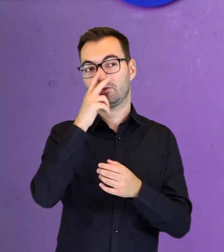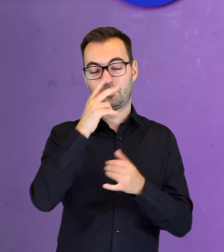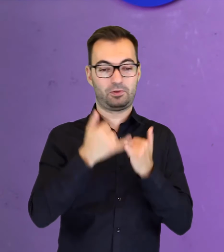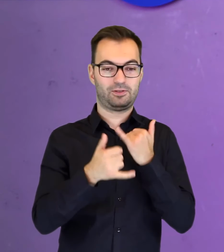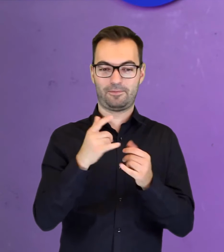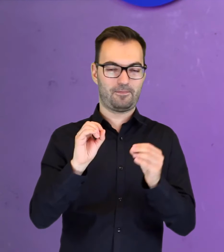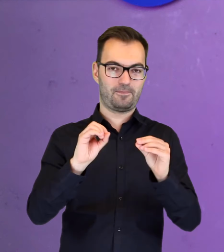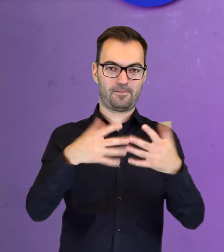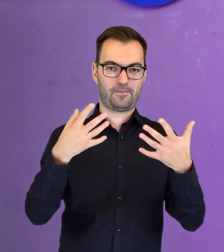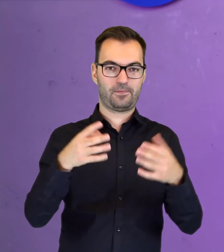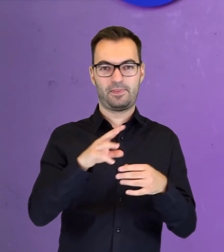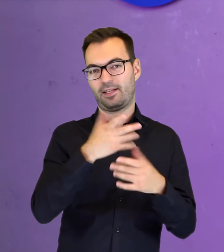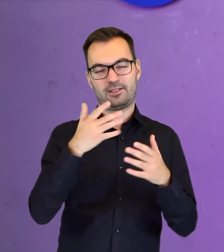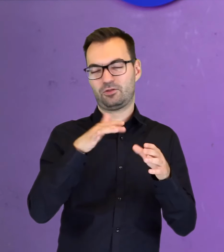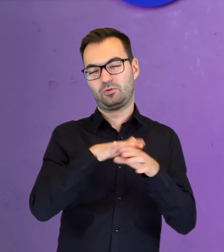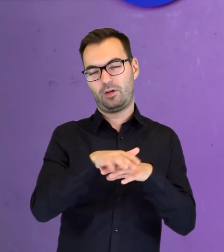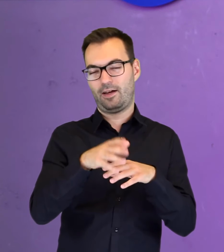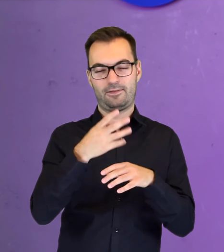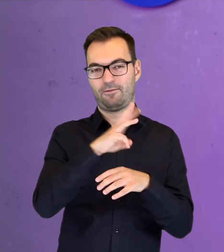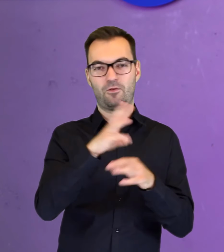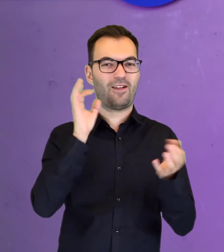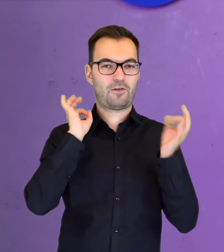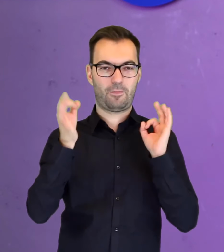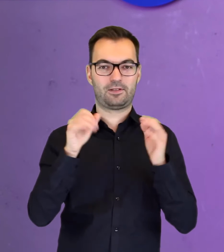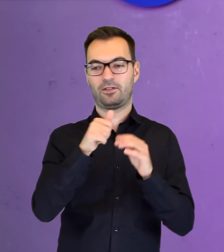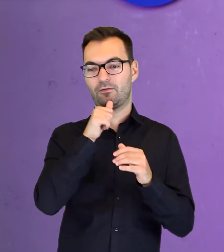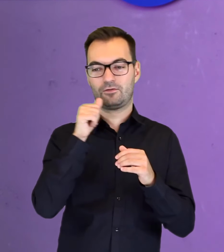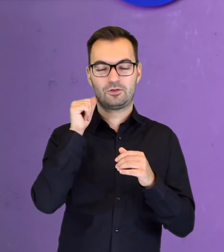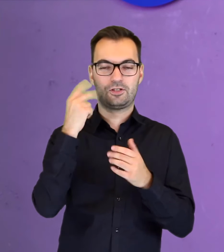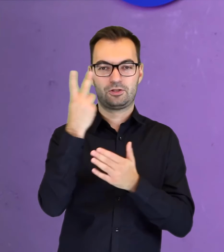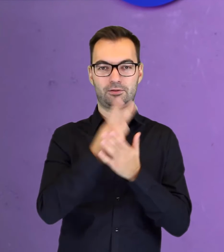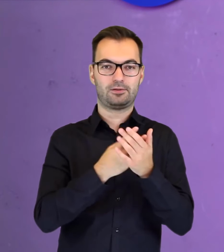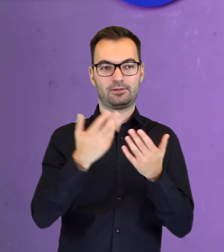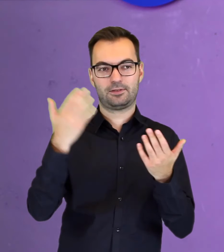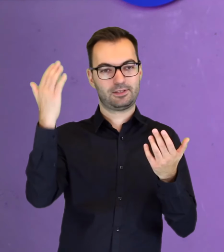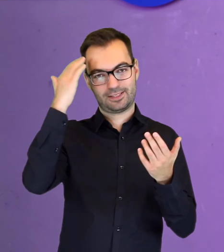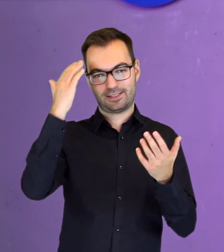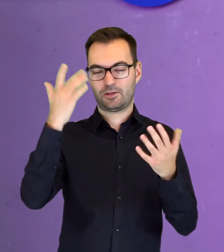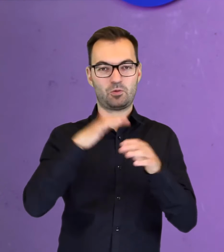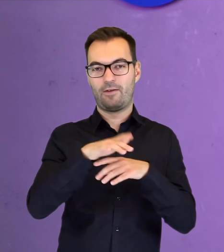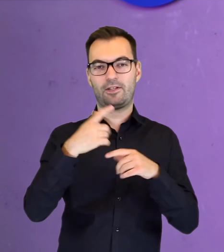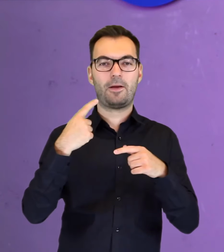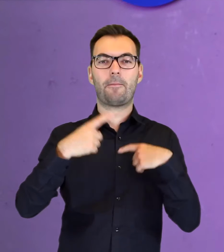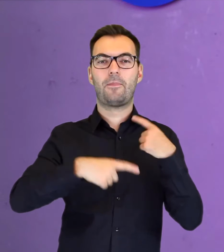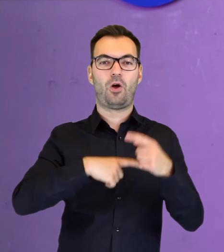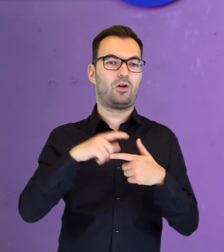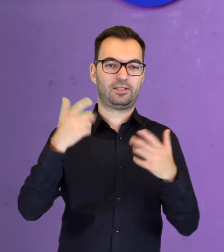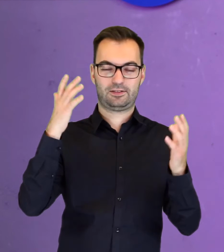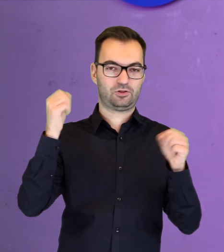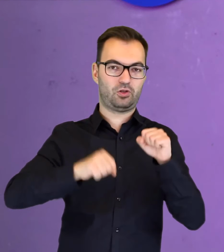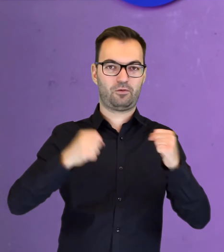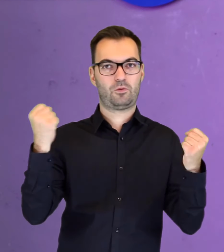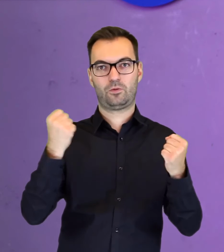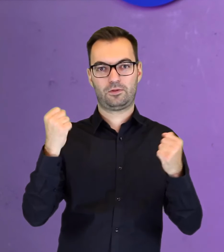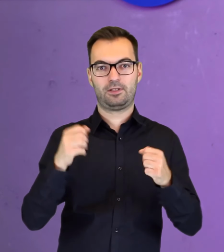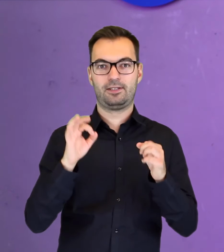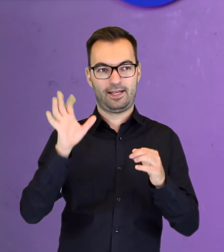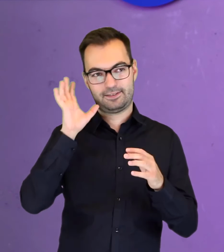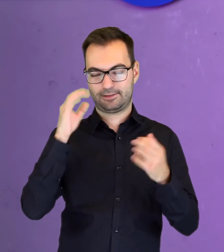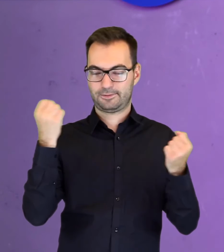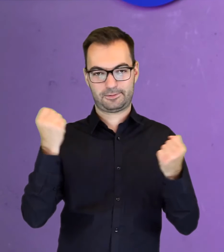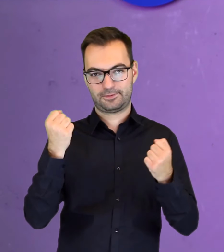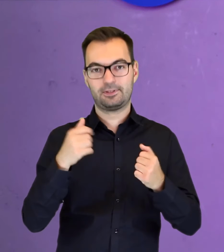przynajmniej jedną opcję dotarcia do treści bo popatrz jeżeli chodzisz na serwis znany Serwis Informacyjny wczoraj